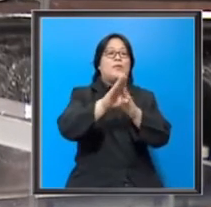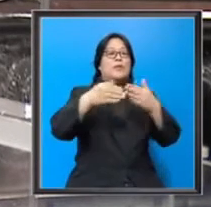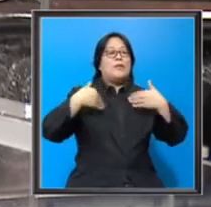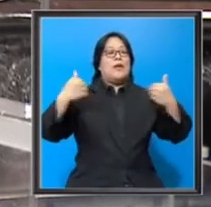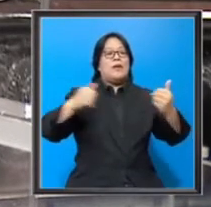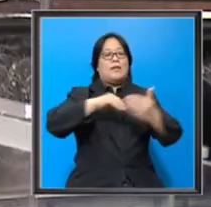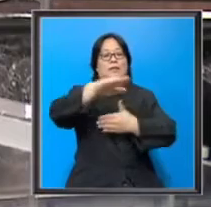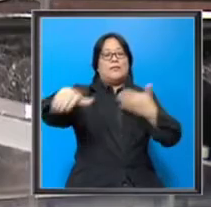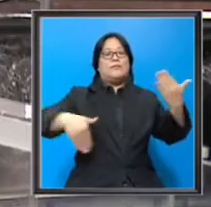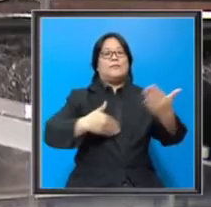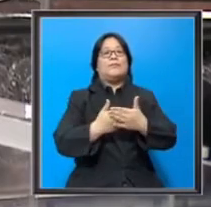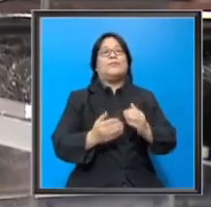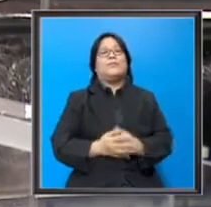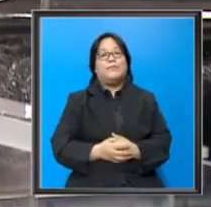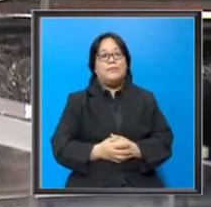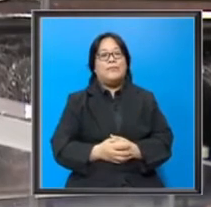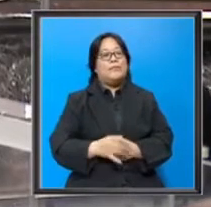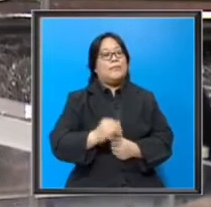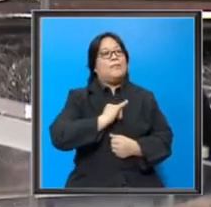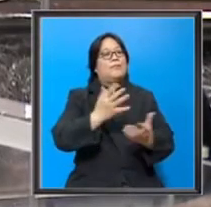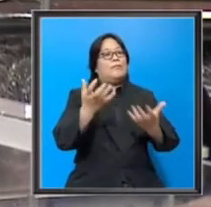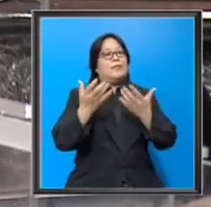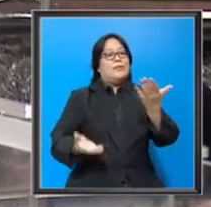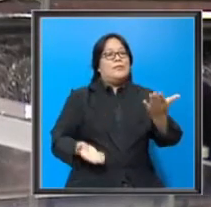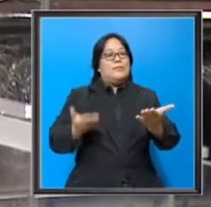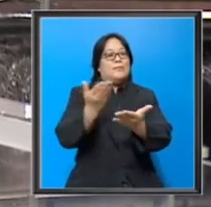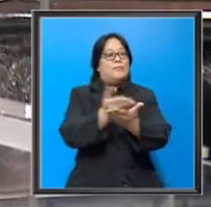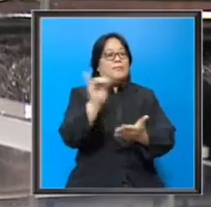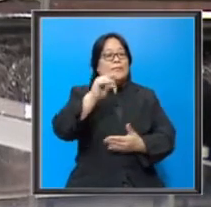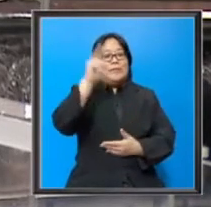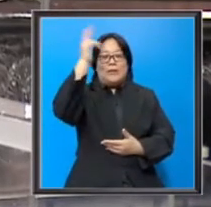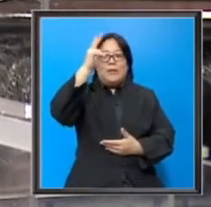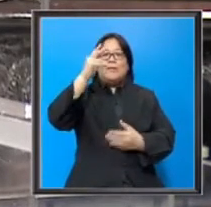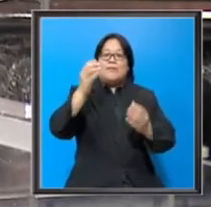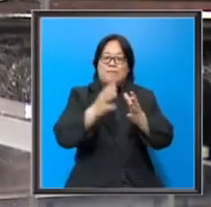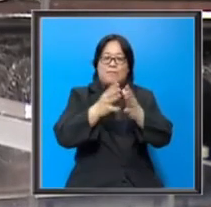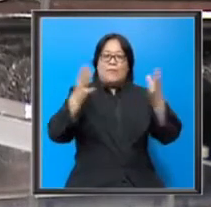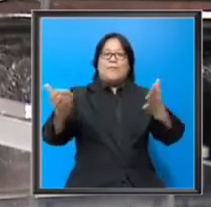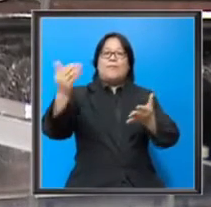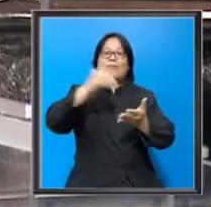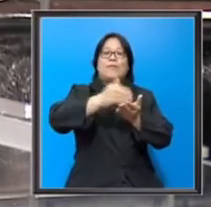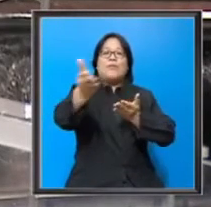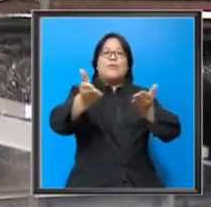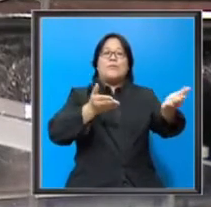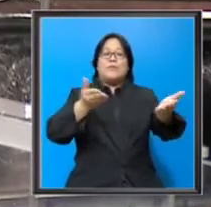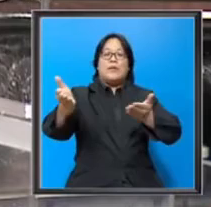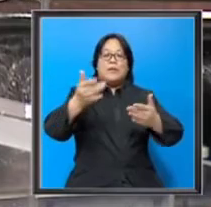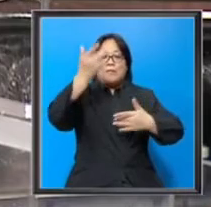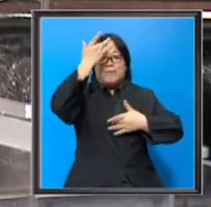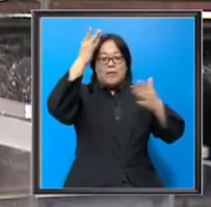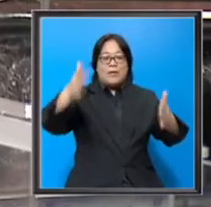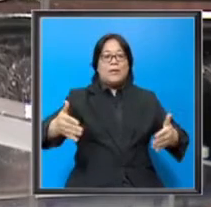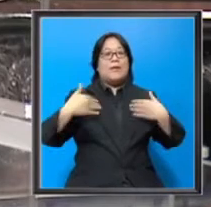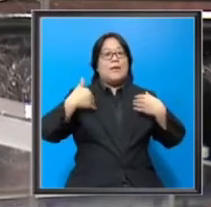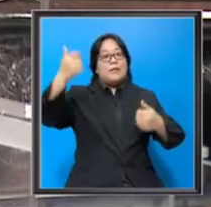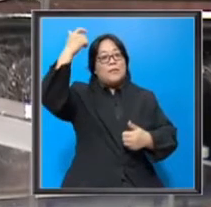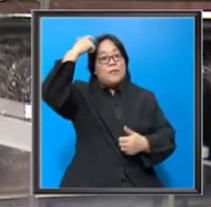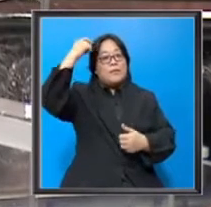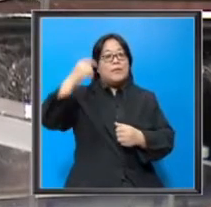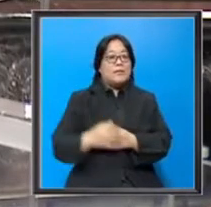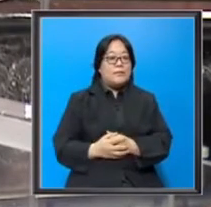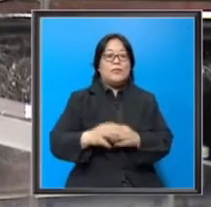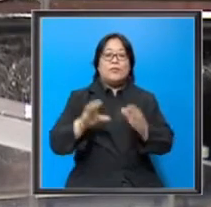secara keseluruhan saya juga ingin mencadangkan agar kerajaan memperbanyak pagi kemudahan untuk pesakit Menthol